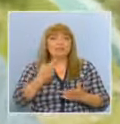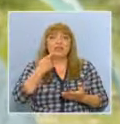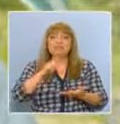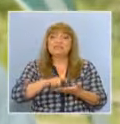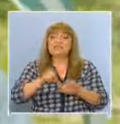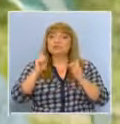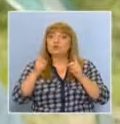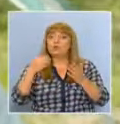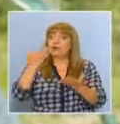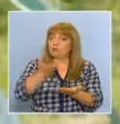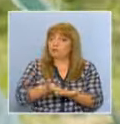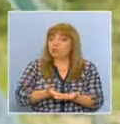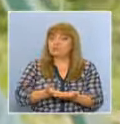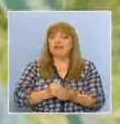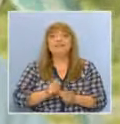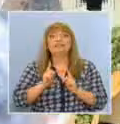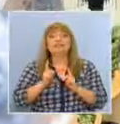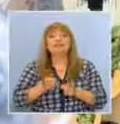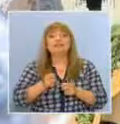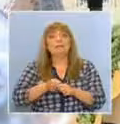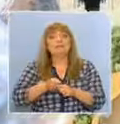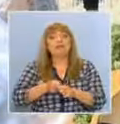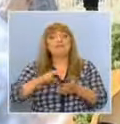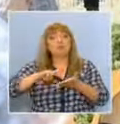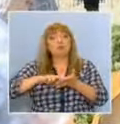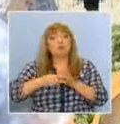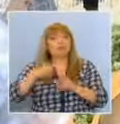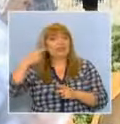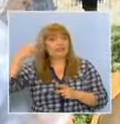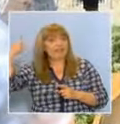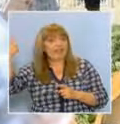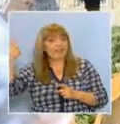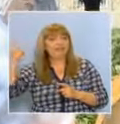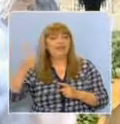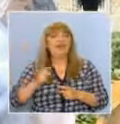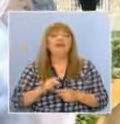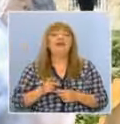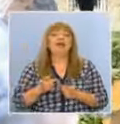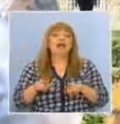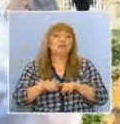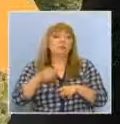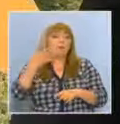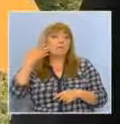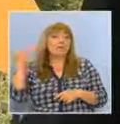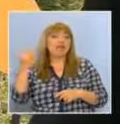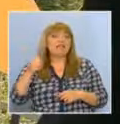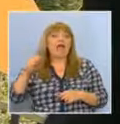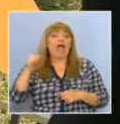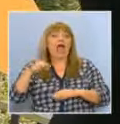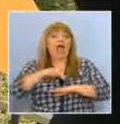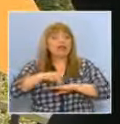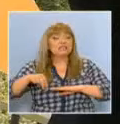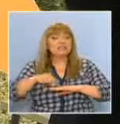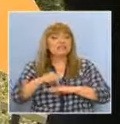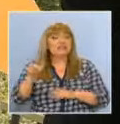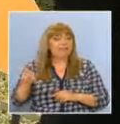която поставихме е да направят проект, идеен проект, да влязат в ролята на млади архитекти, опирайки се